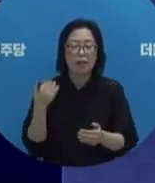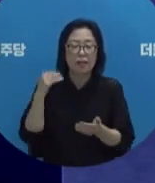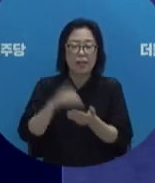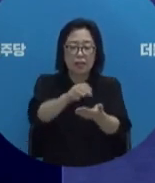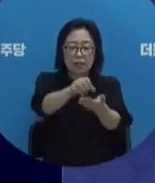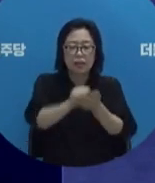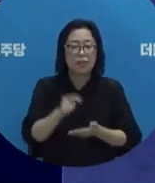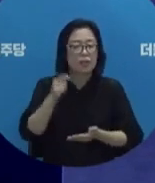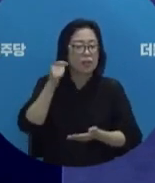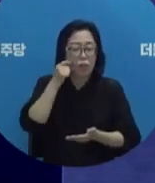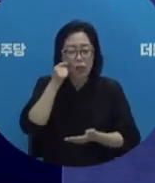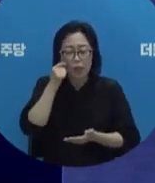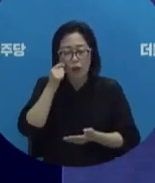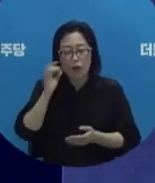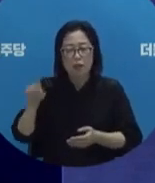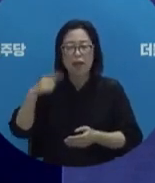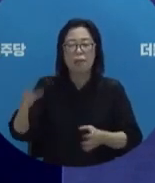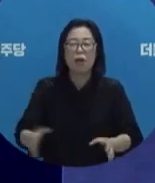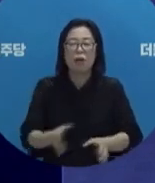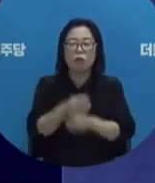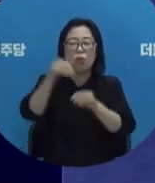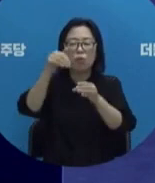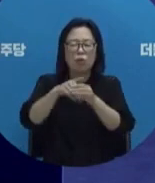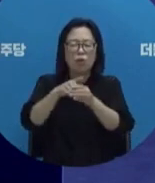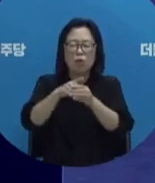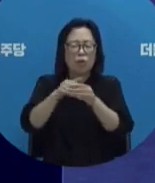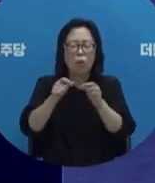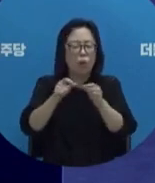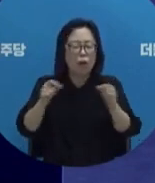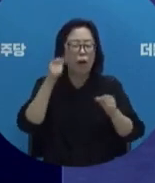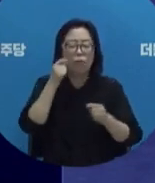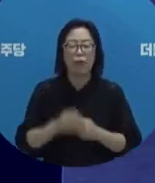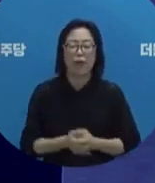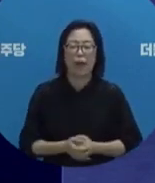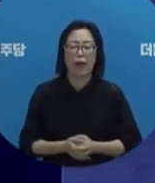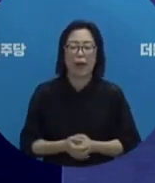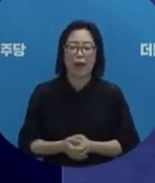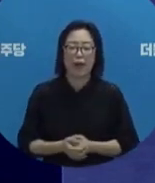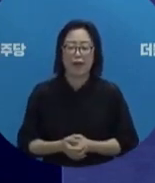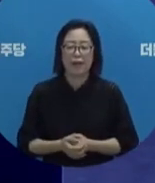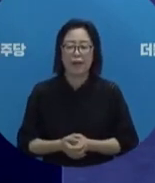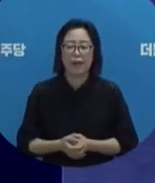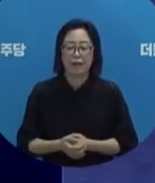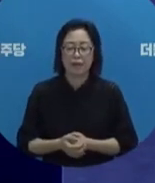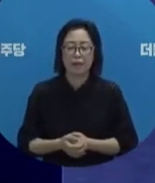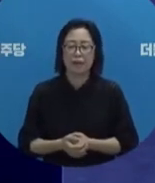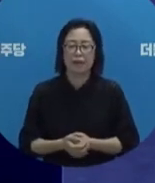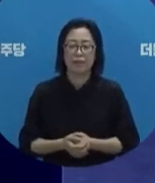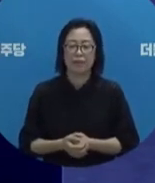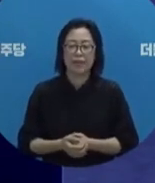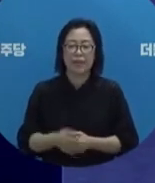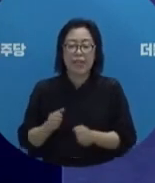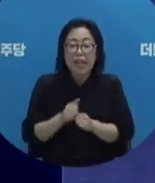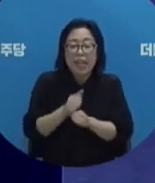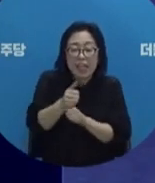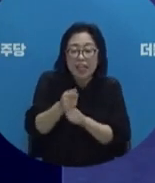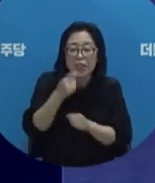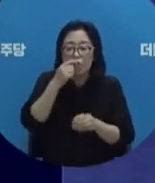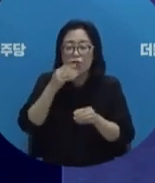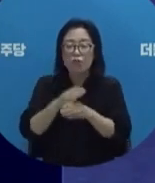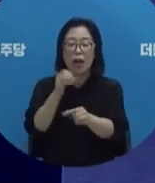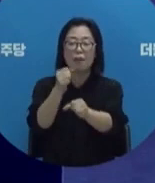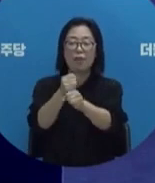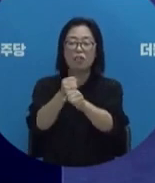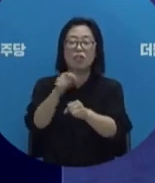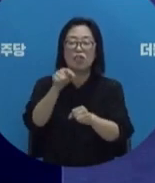총선 승리 도 집권 도요 원합니다 팀이 이겨야 댐 보 에피가 있는 것처럼 얘기는 민주당을